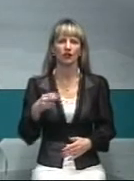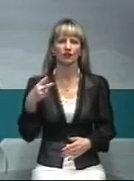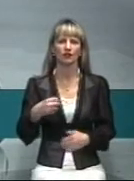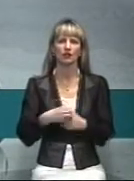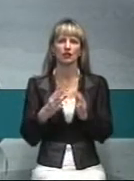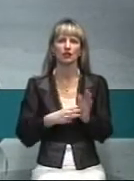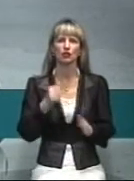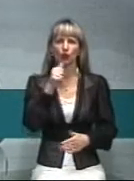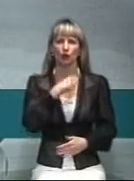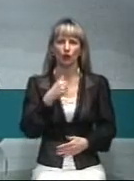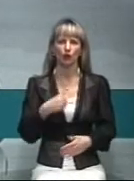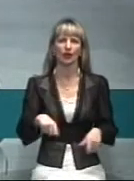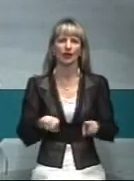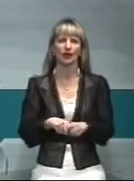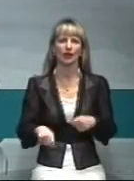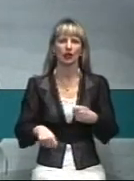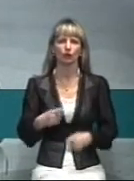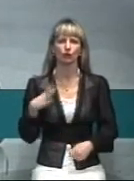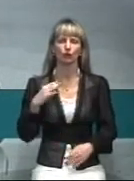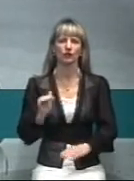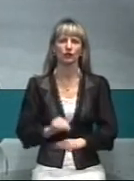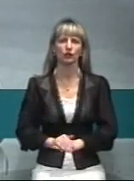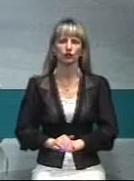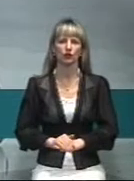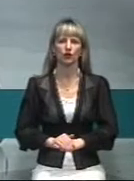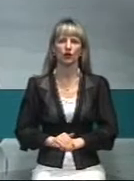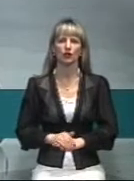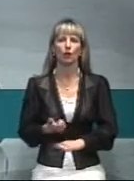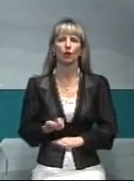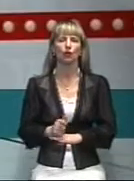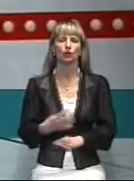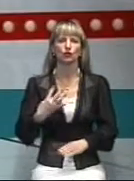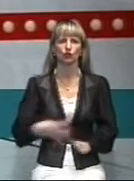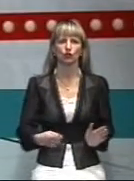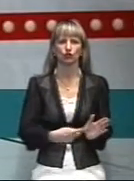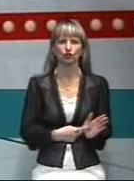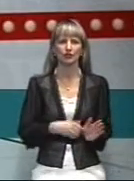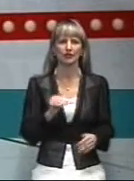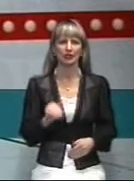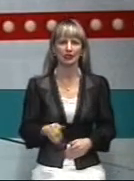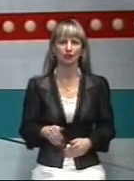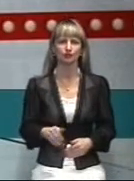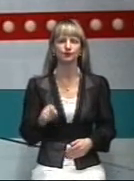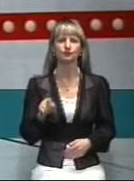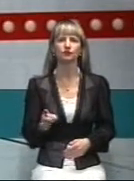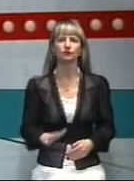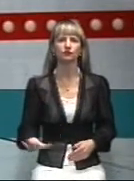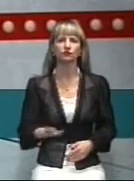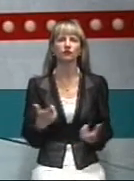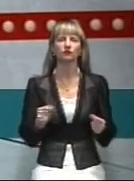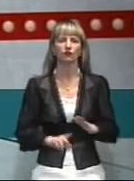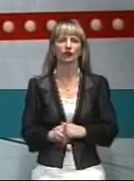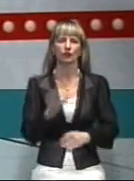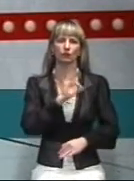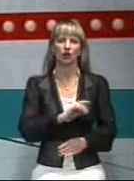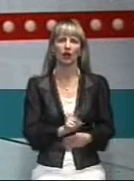таких правопорушень було зафіксовано понад 46 тисяч. А в тих регіонах, де почали використовувати